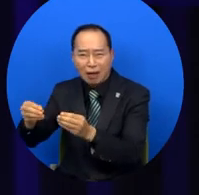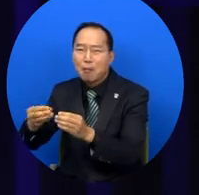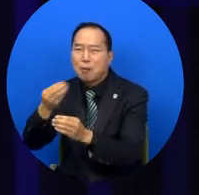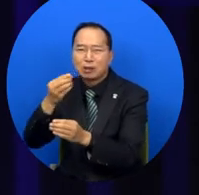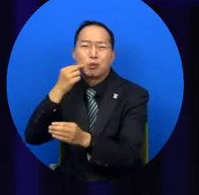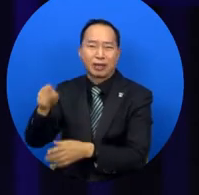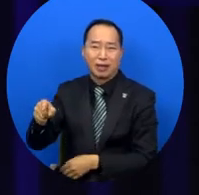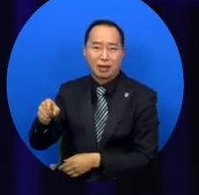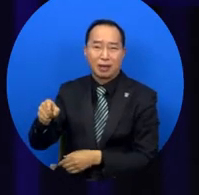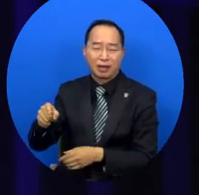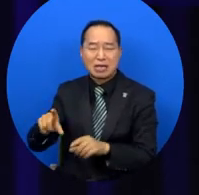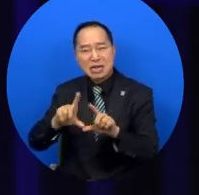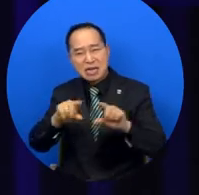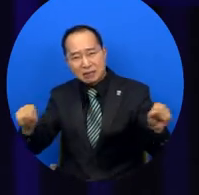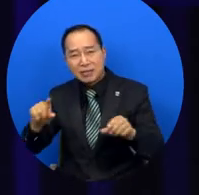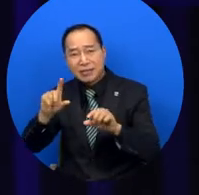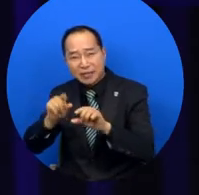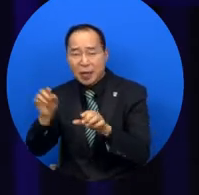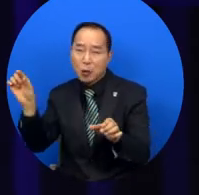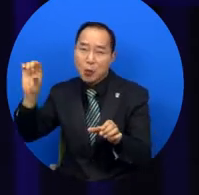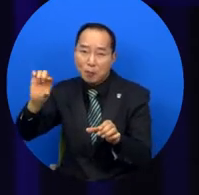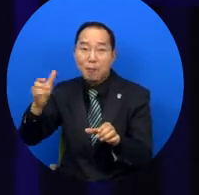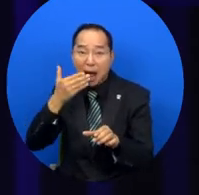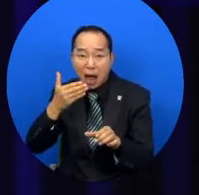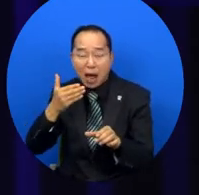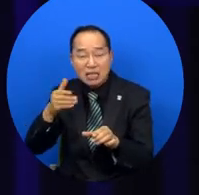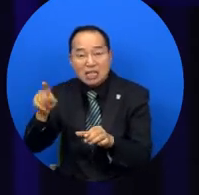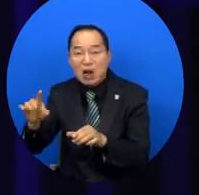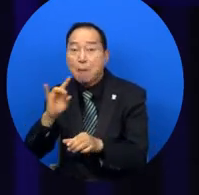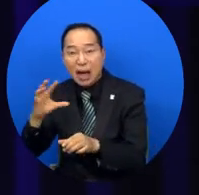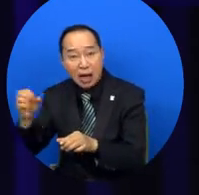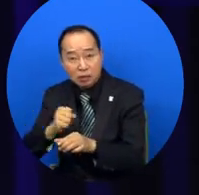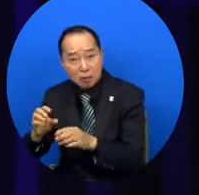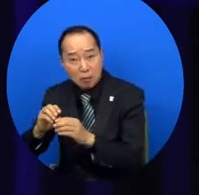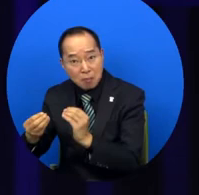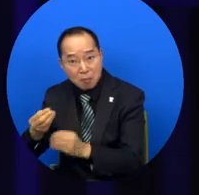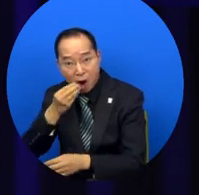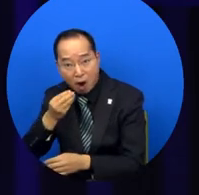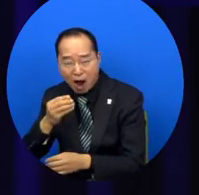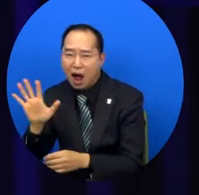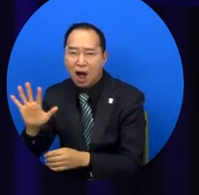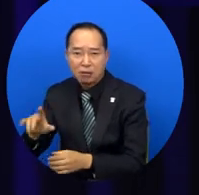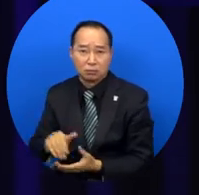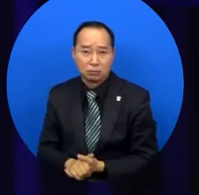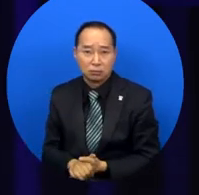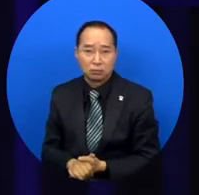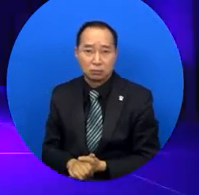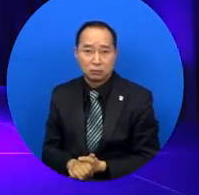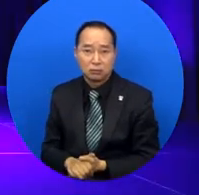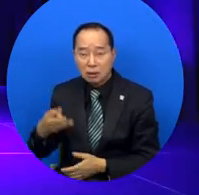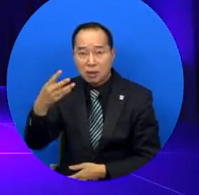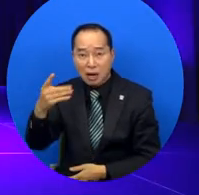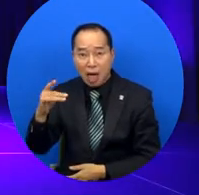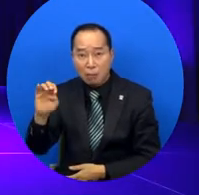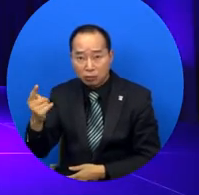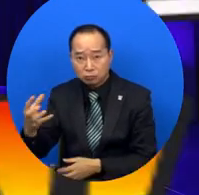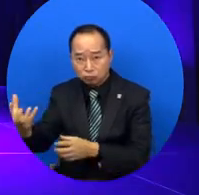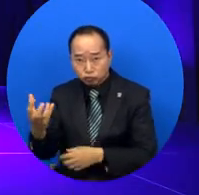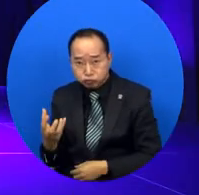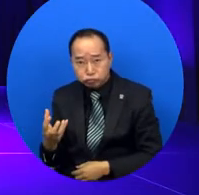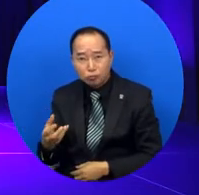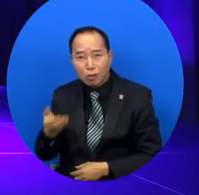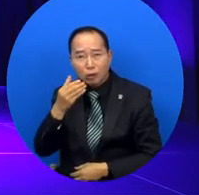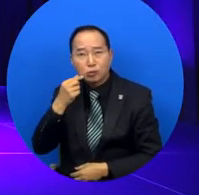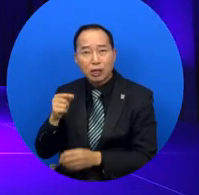쓰고 쓸해서 못 먹습니다. 뭐 음식에 이렇게 넣을 수는 있지 지 자체는 과일이 아니에요. 못 먹어요. 그거를 줬잖아. 그럼 왜